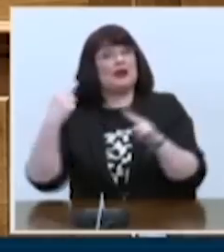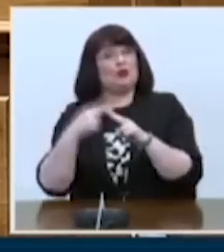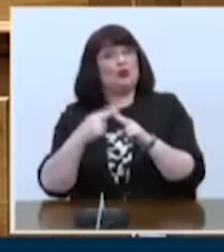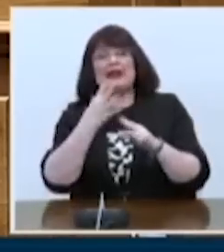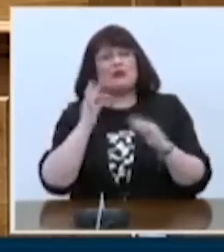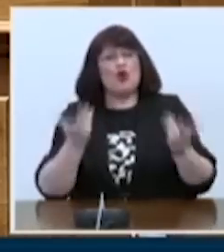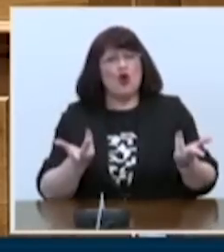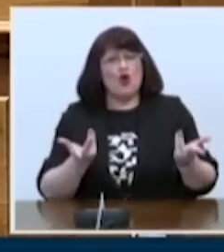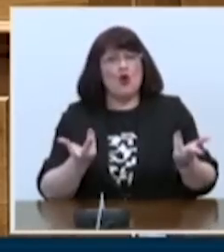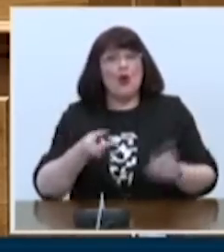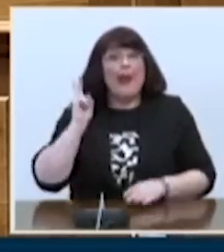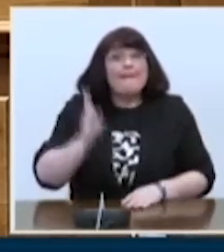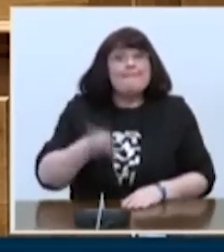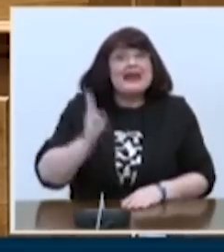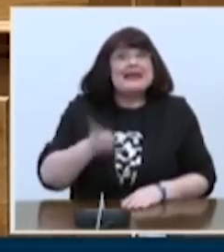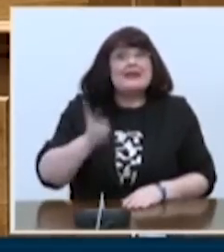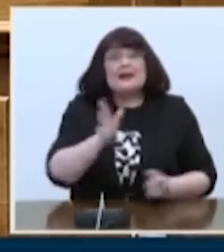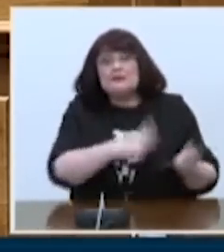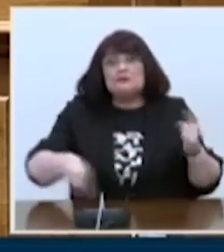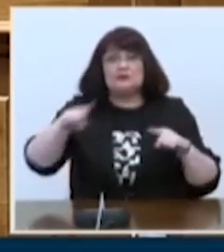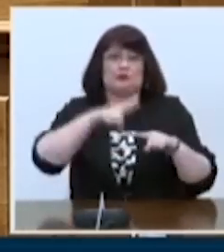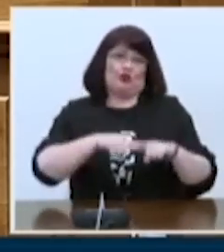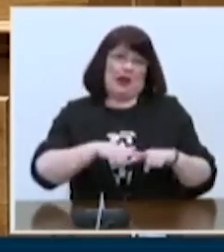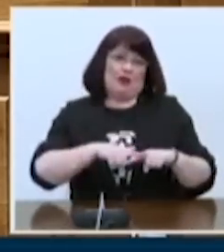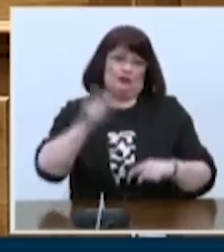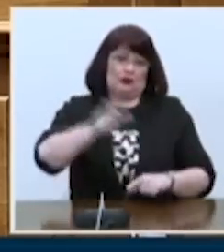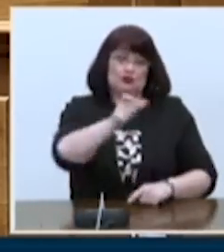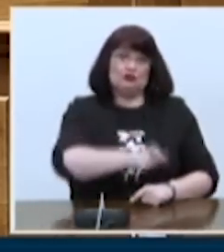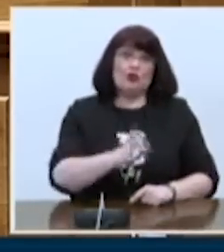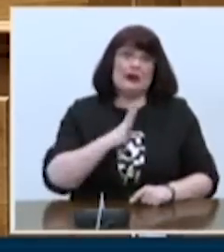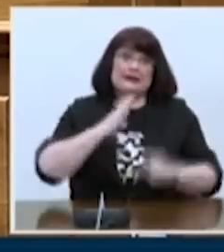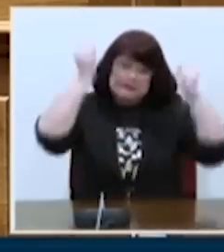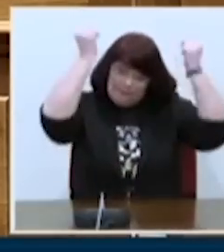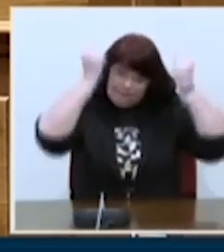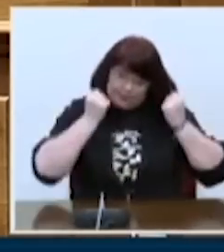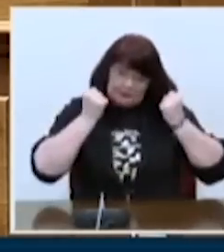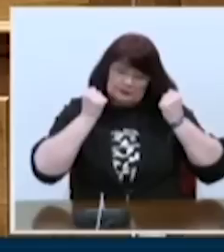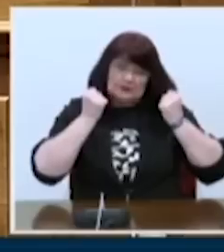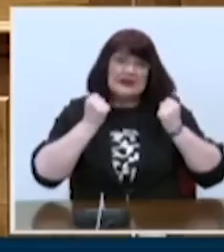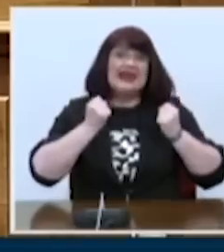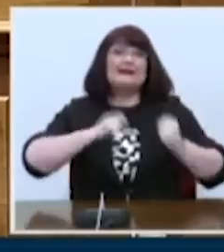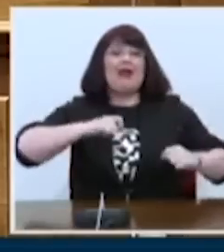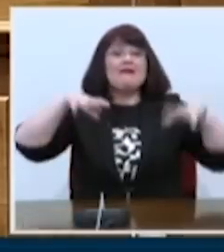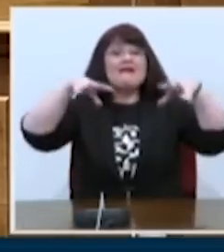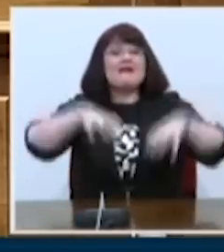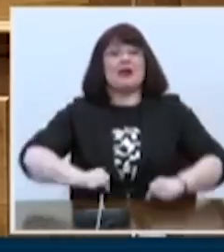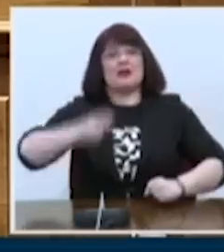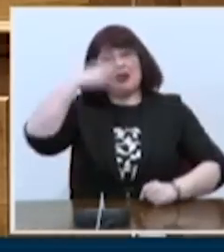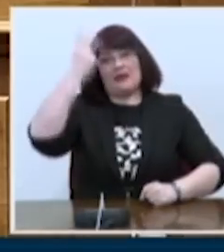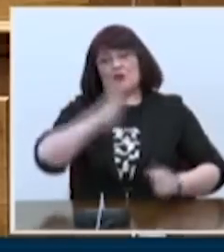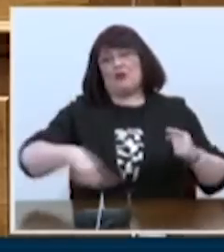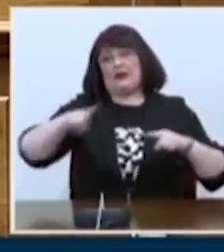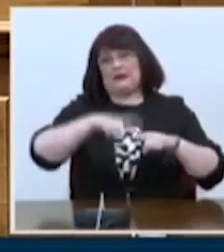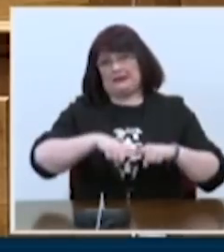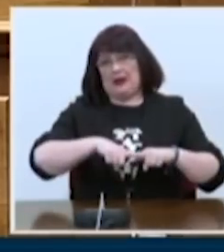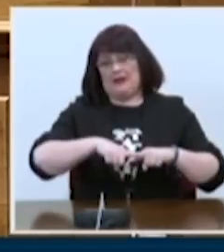ιστορικά επικίνδυνη για το λαό. Είναι ιστορικά επιζήμια για τα κυριαρχικά δικαιώματα της χώρας.